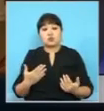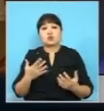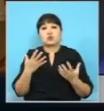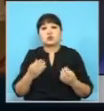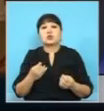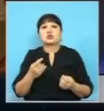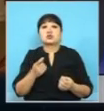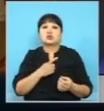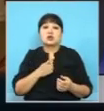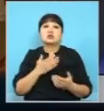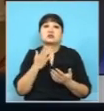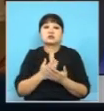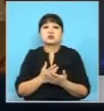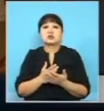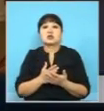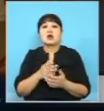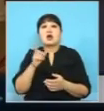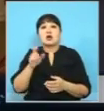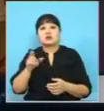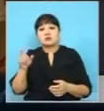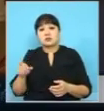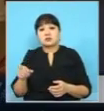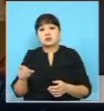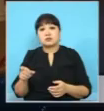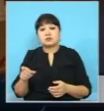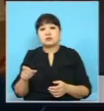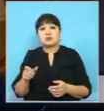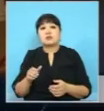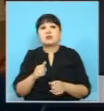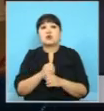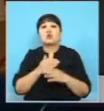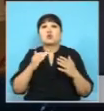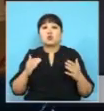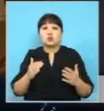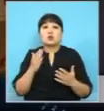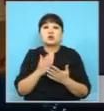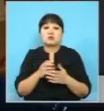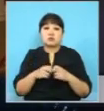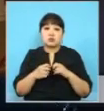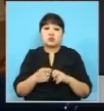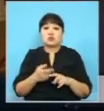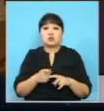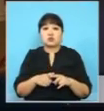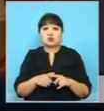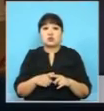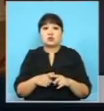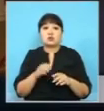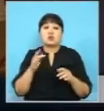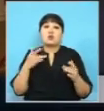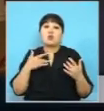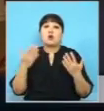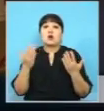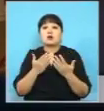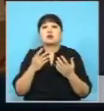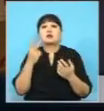күндегі жалғыздық деген есейген адамдардың басындағы үлкен дүние ғой. Сонда бұл қойылымда екі